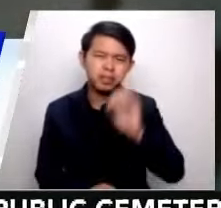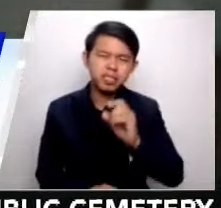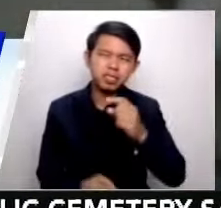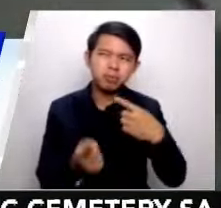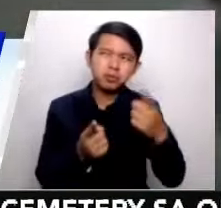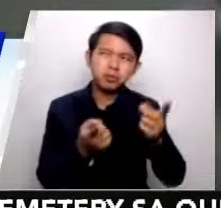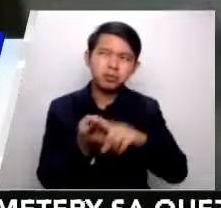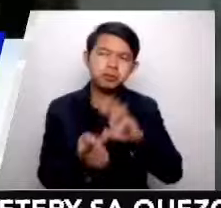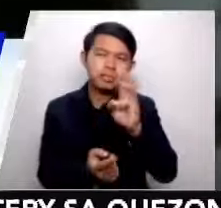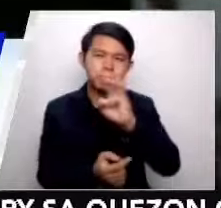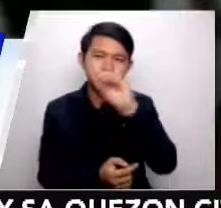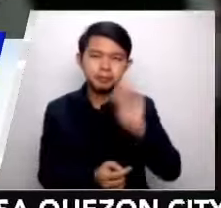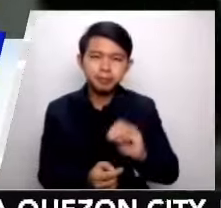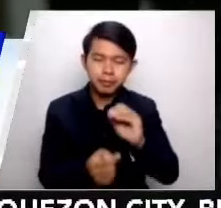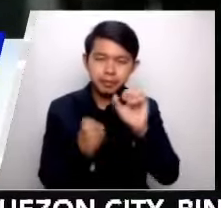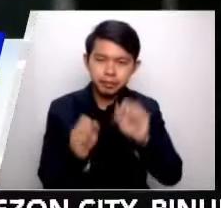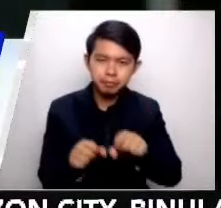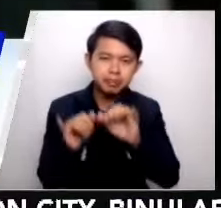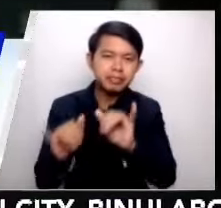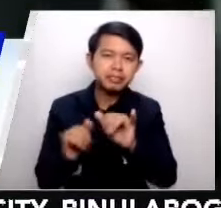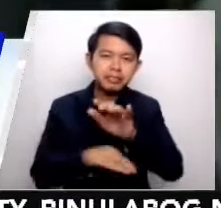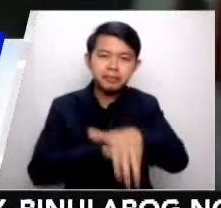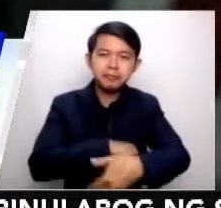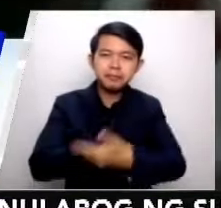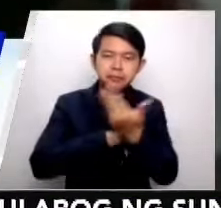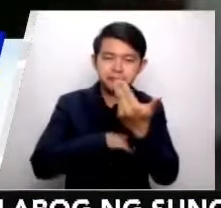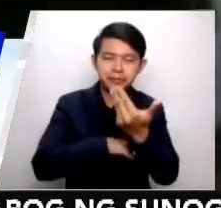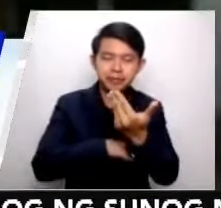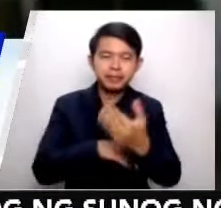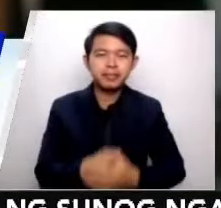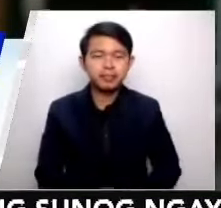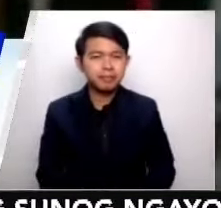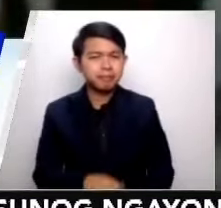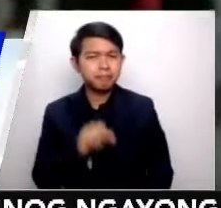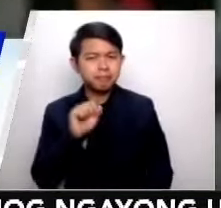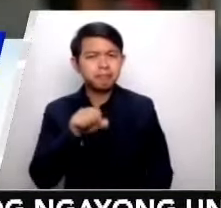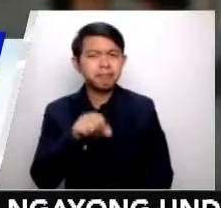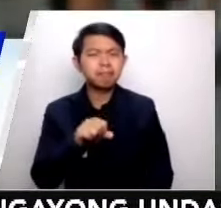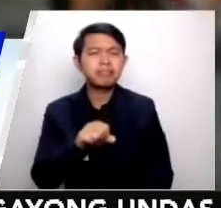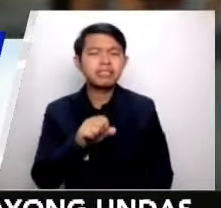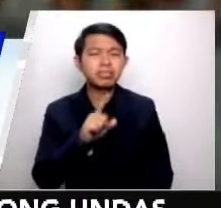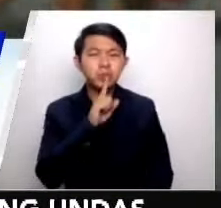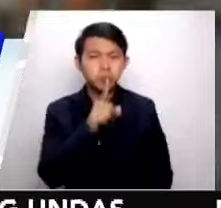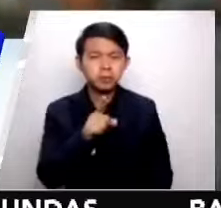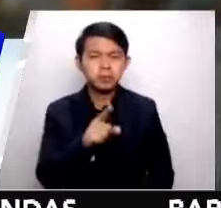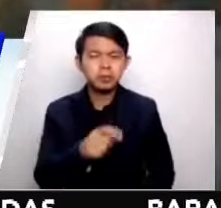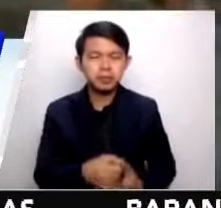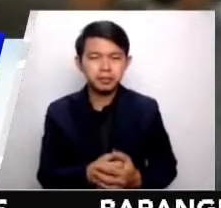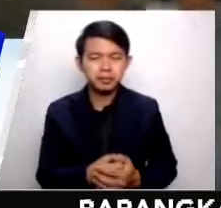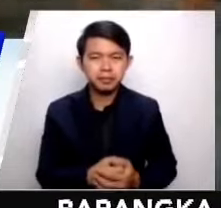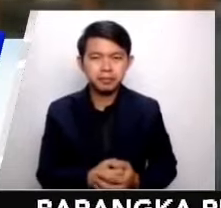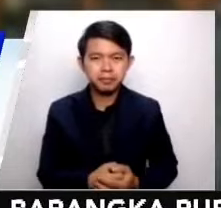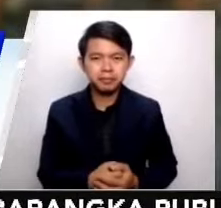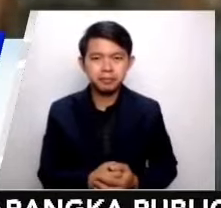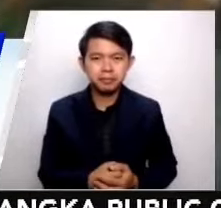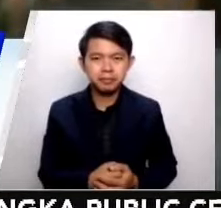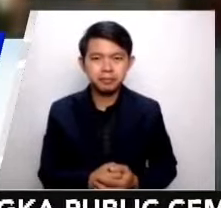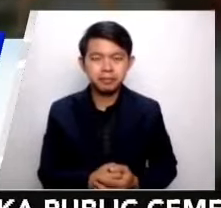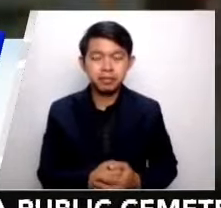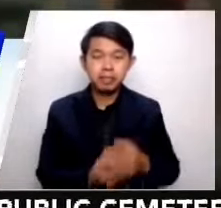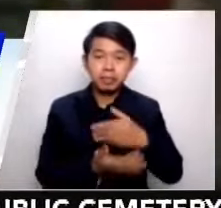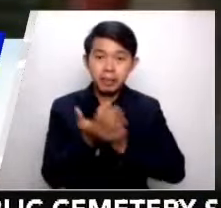sa 200,000. Lalo na po kadikit weekend. Yes, ma'am, ganun po talaga. Diyan, ma'am, baka yung iba diyan, ma'am, talagang mula